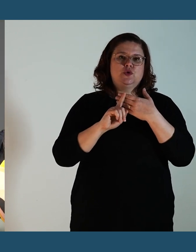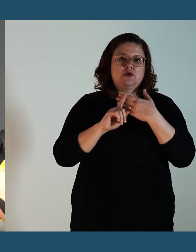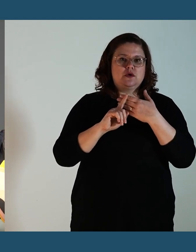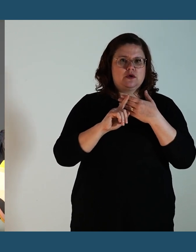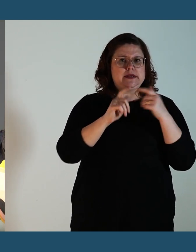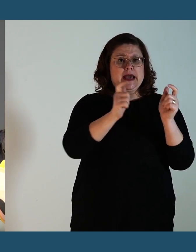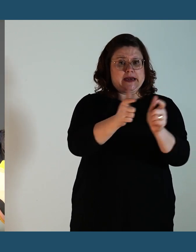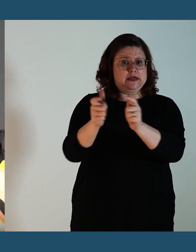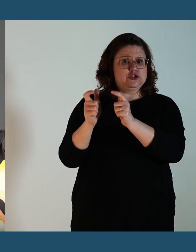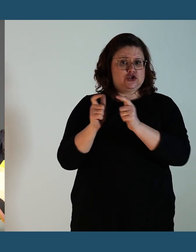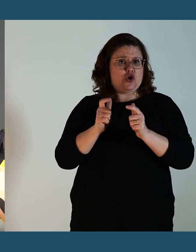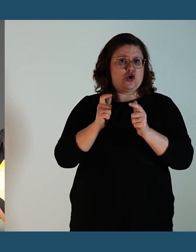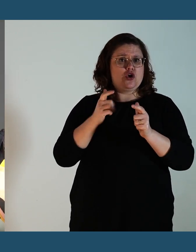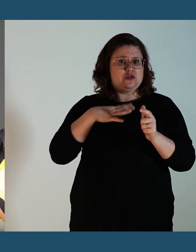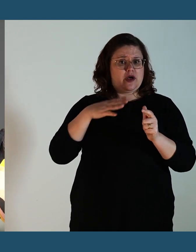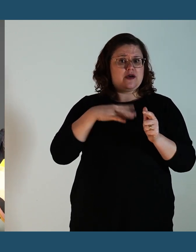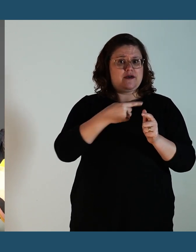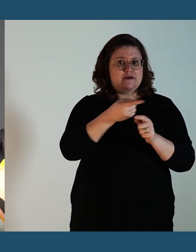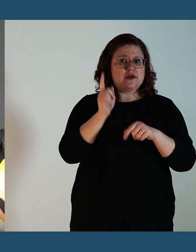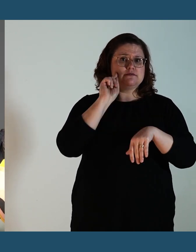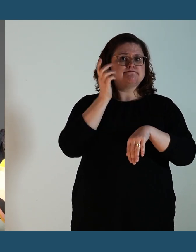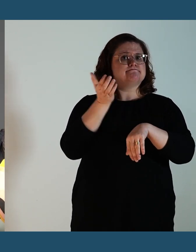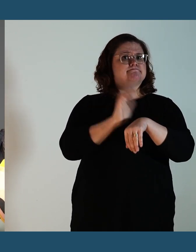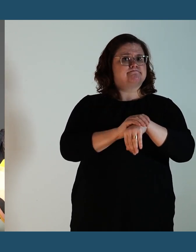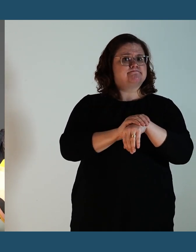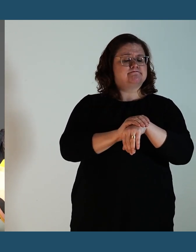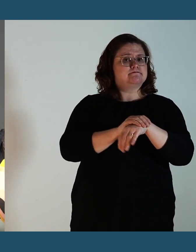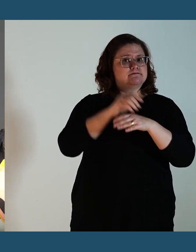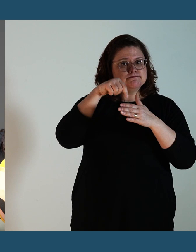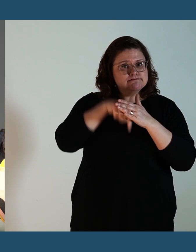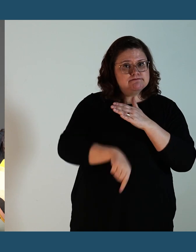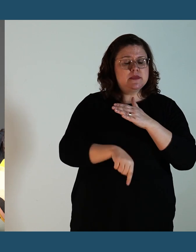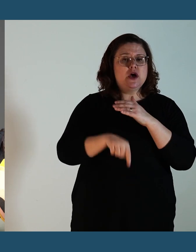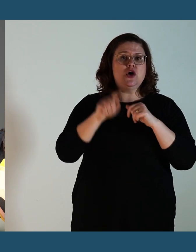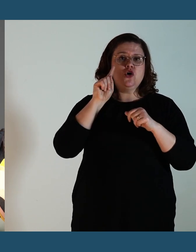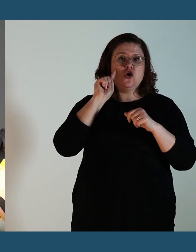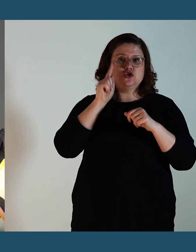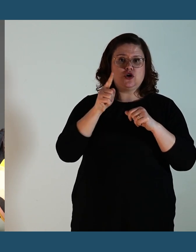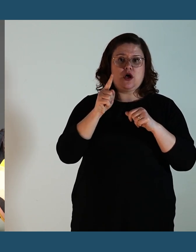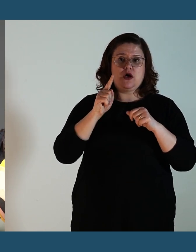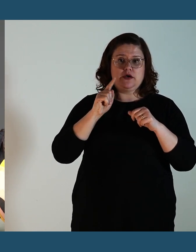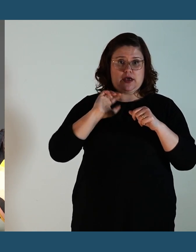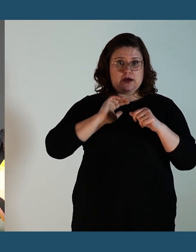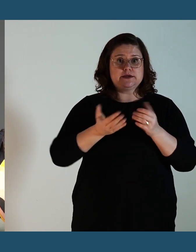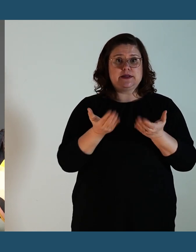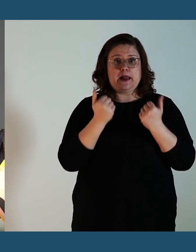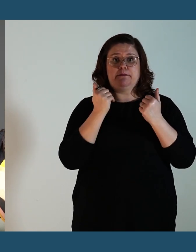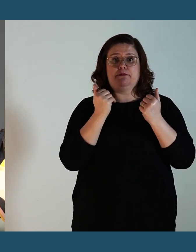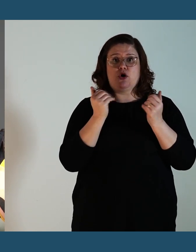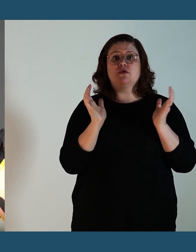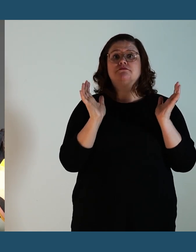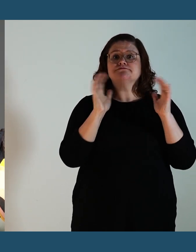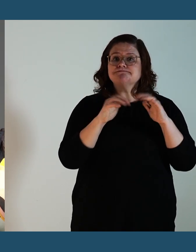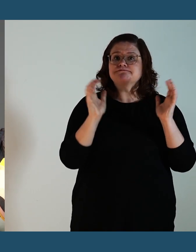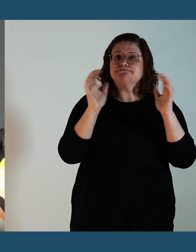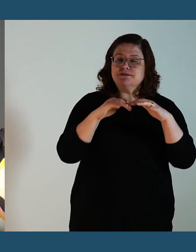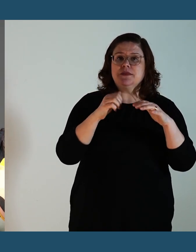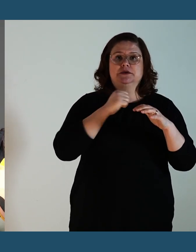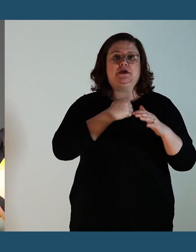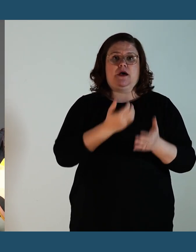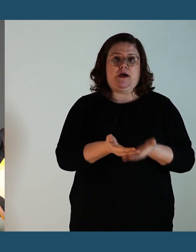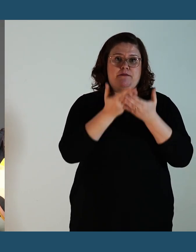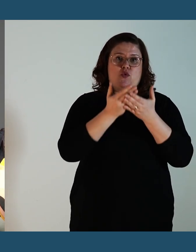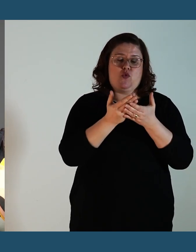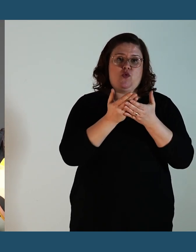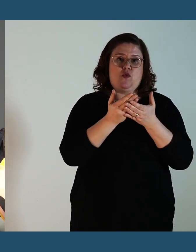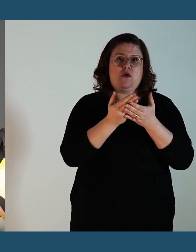jotka osaa tämän alan erityisen hyvin ja jotka naiset löytää ja voi saada apua. Et siinä mielessä se on